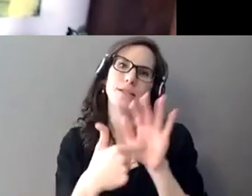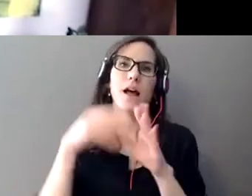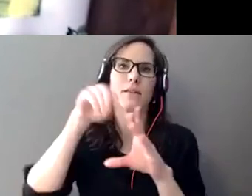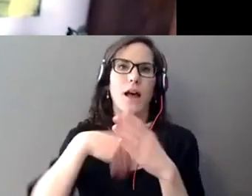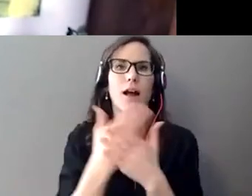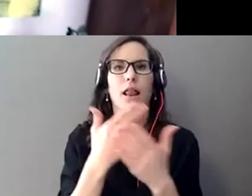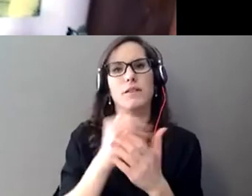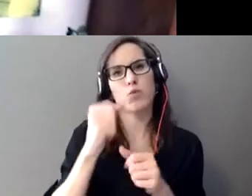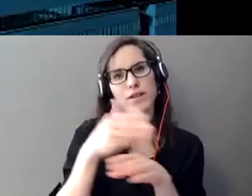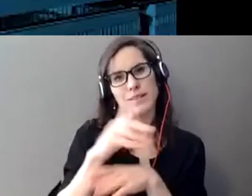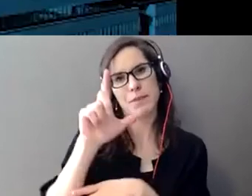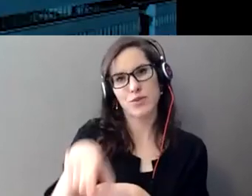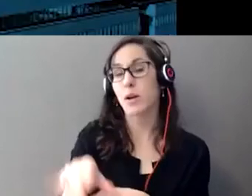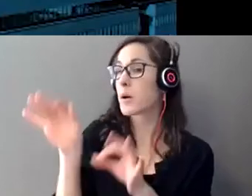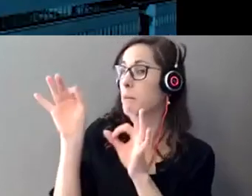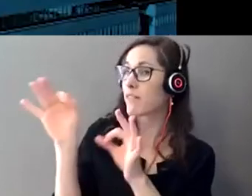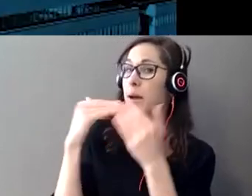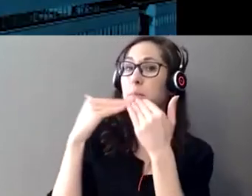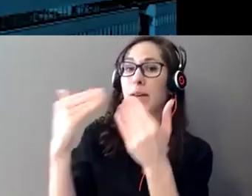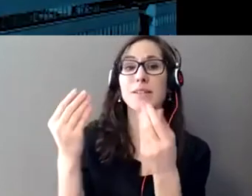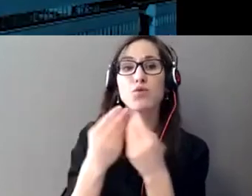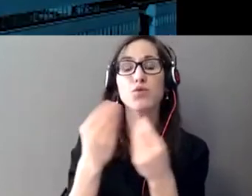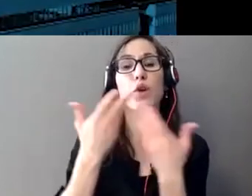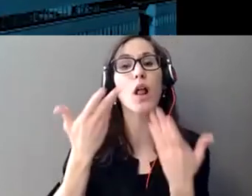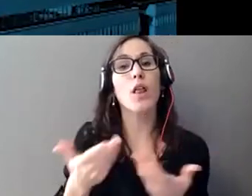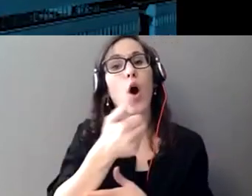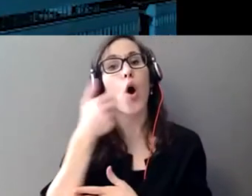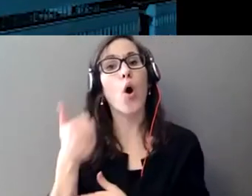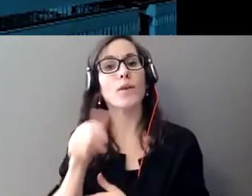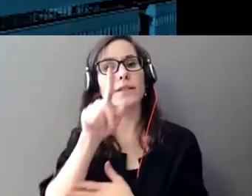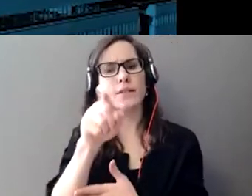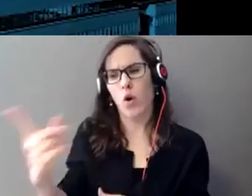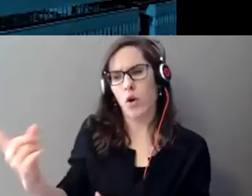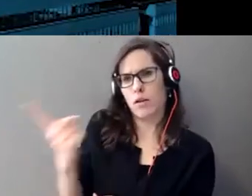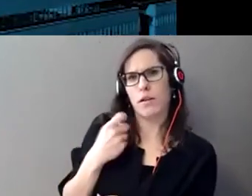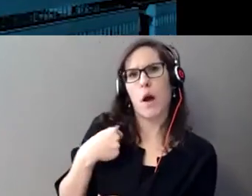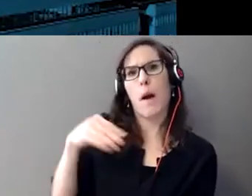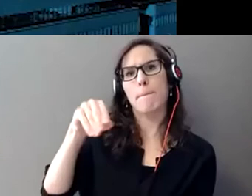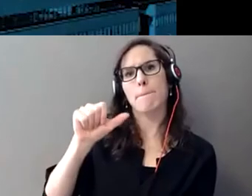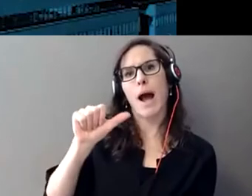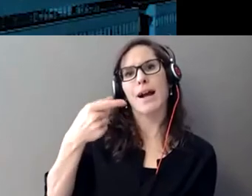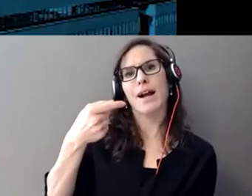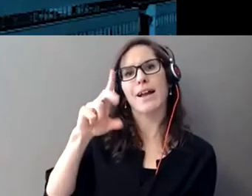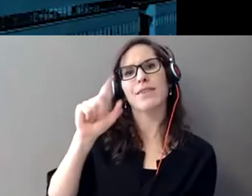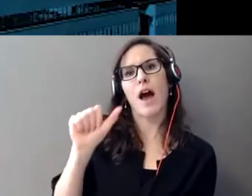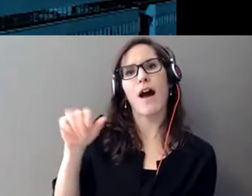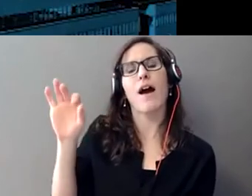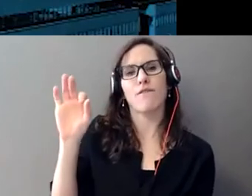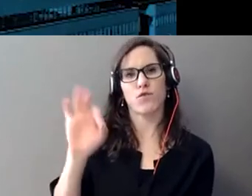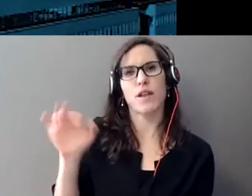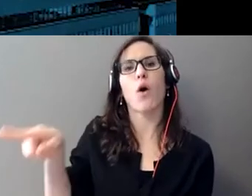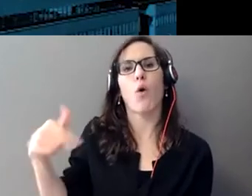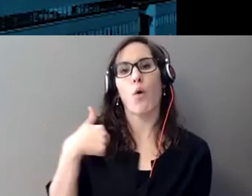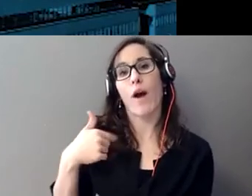l'expérience Parfait merci beaucoup là j'aurais une autre question qui m'a été posée par Magda Fuzaro la rectrice de l'UQAM qui a assisté